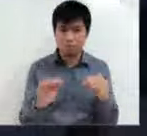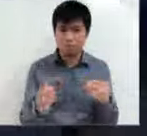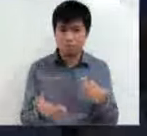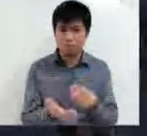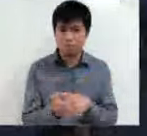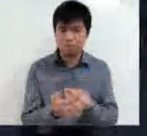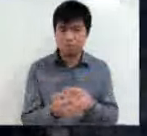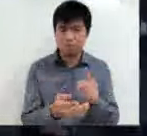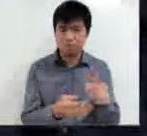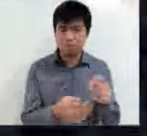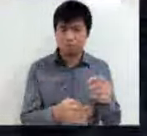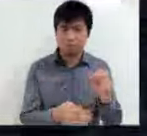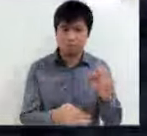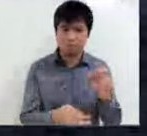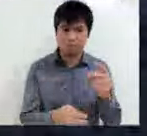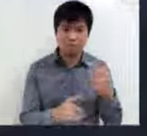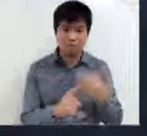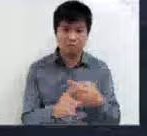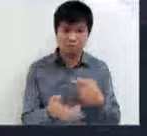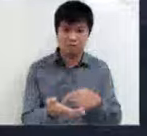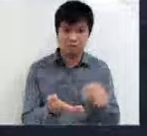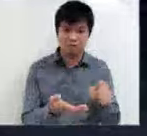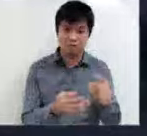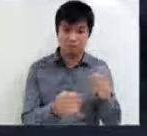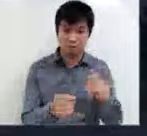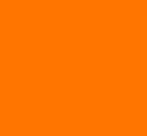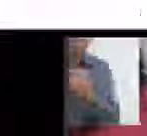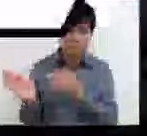dapat planuin muna ng maigi ang inyong pamimili.